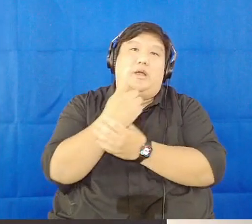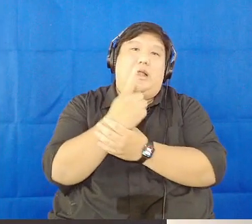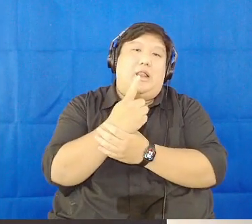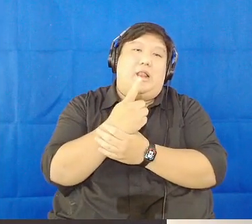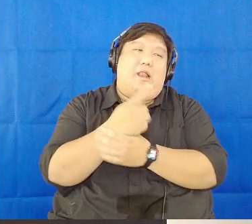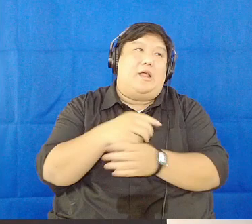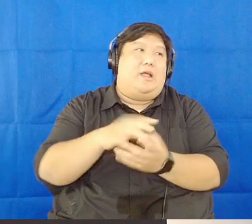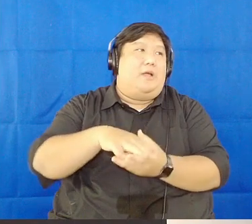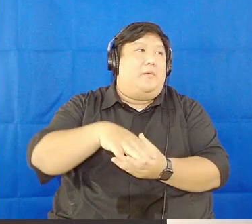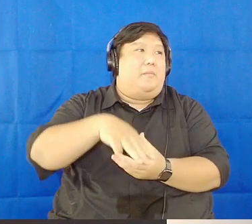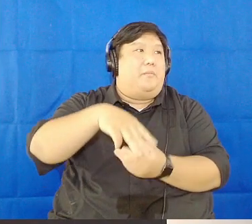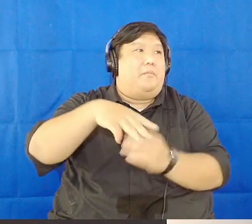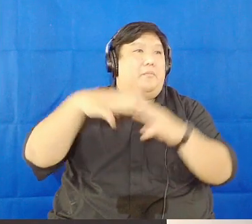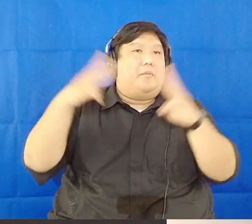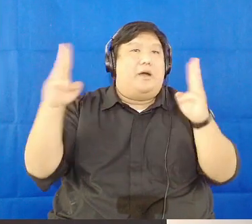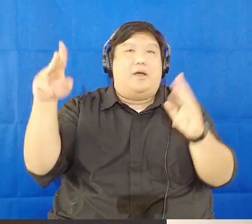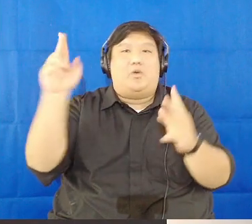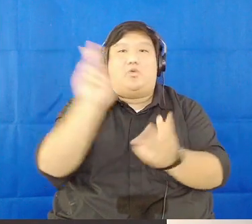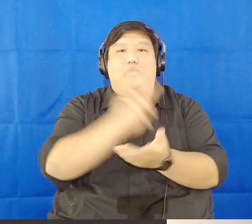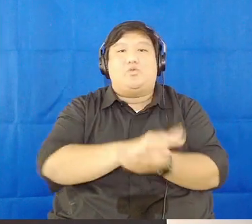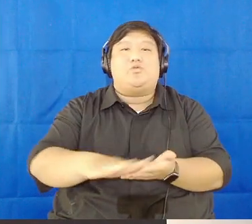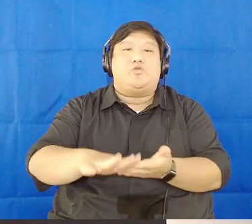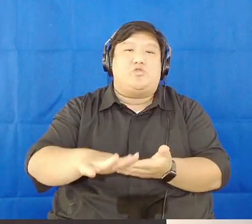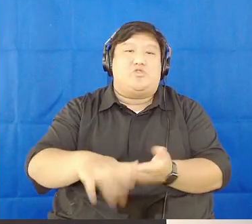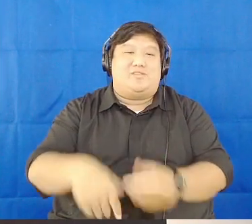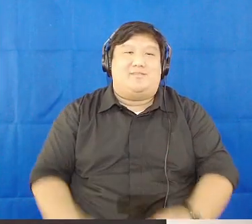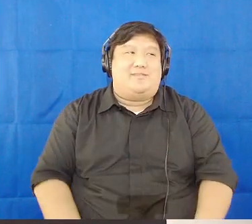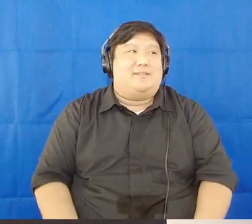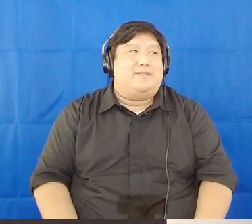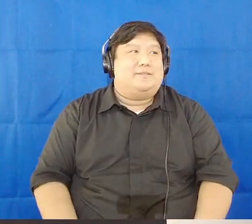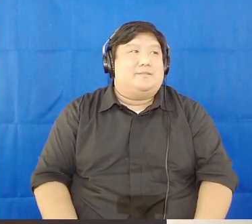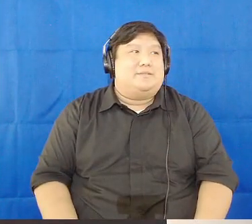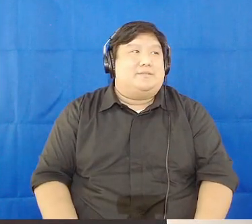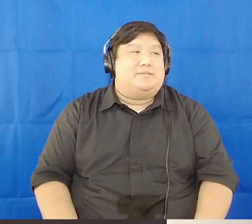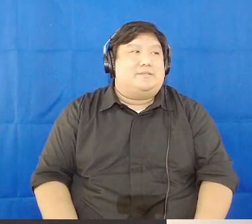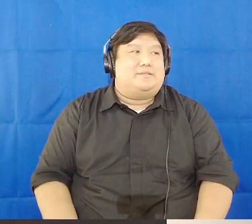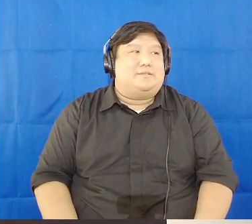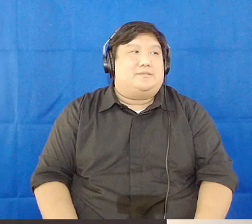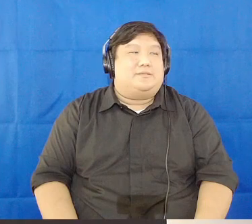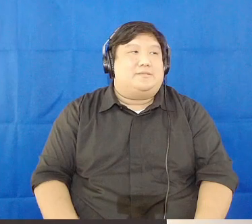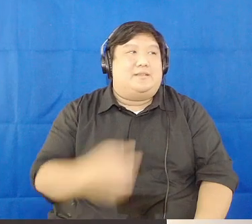wah, minggu lalu saya lagi kemana Romo ya katanya gitu. Minggu lalu kita merayakan